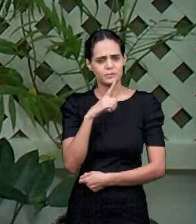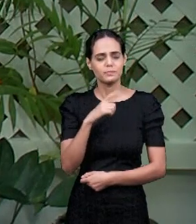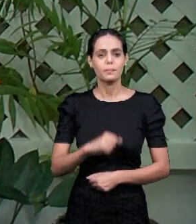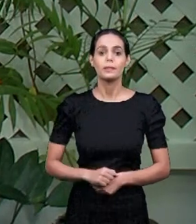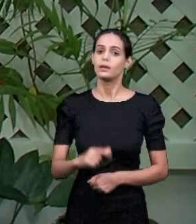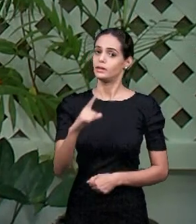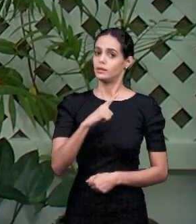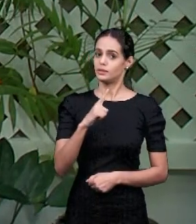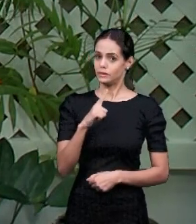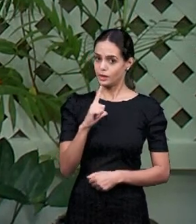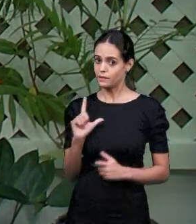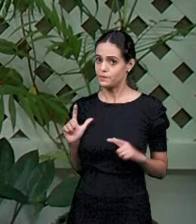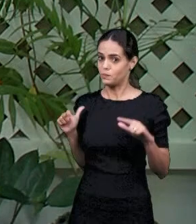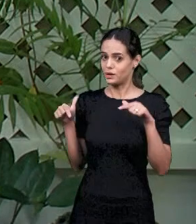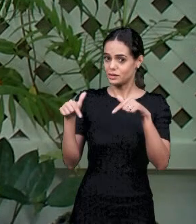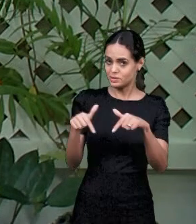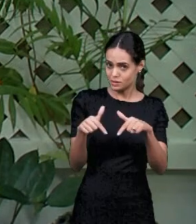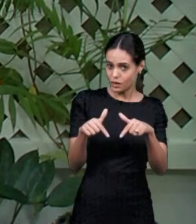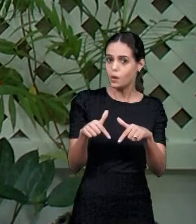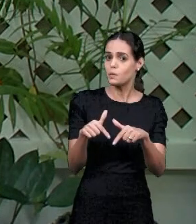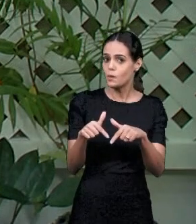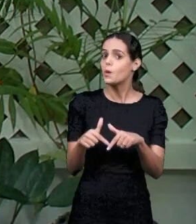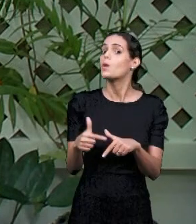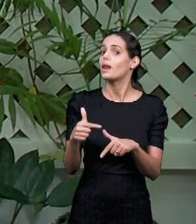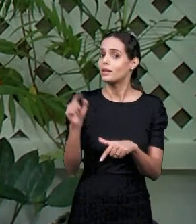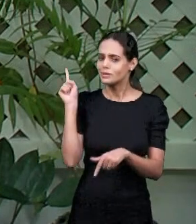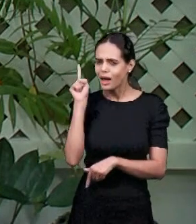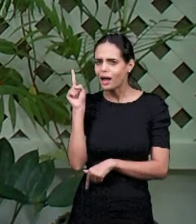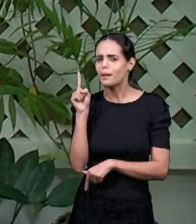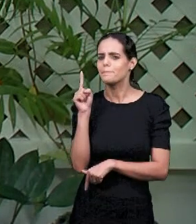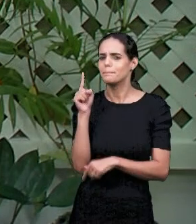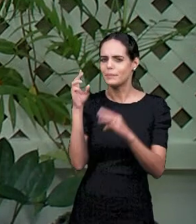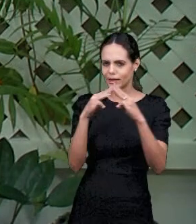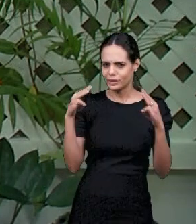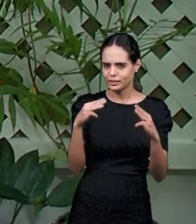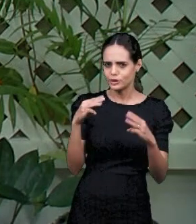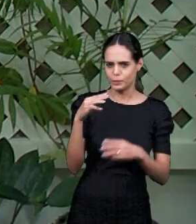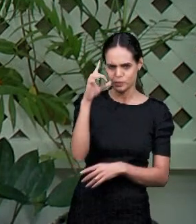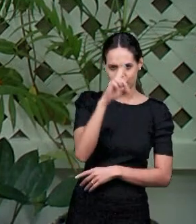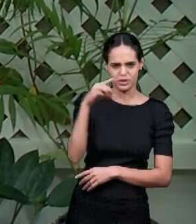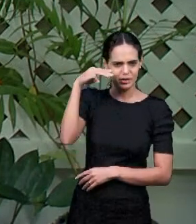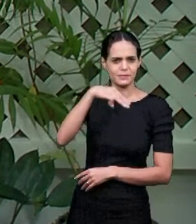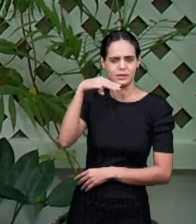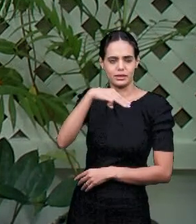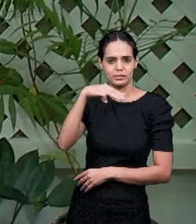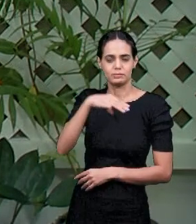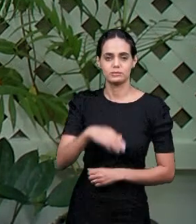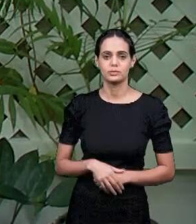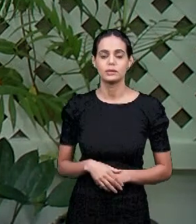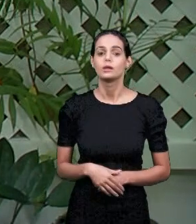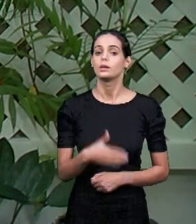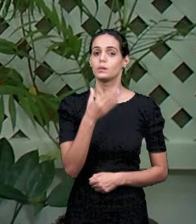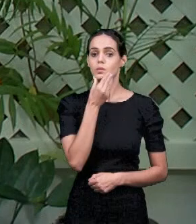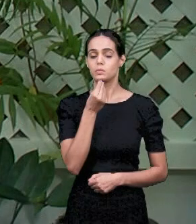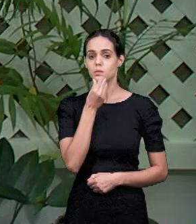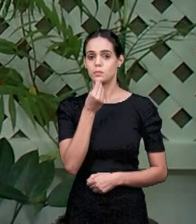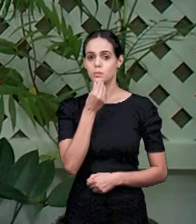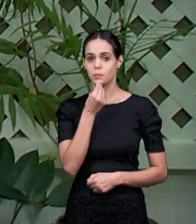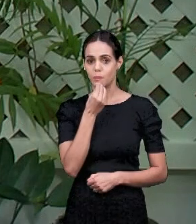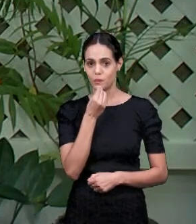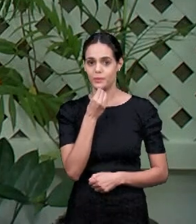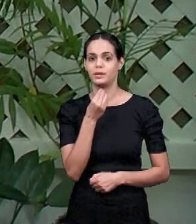Manaïm. Nous avons été témoins. L'enfant du gardien a